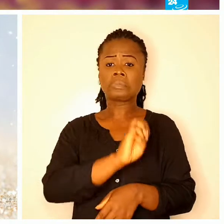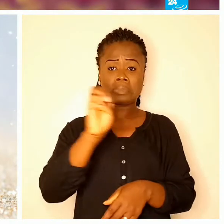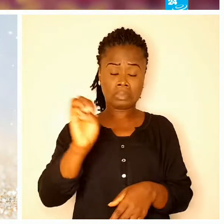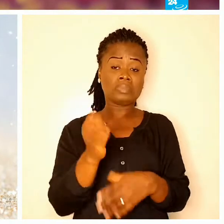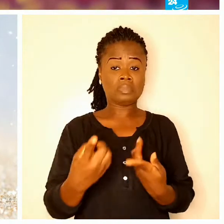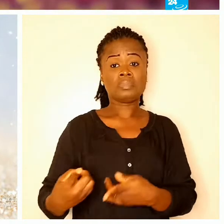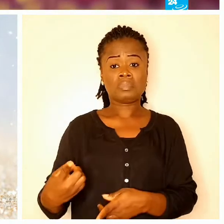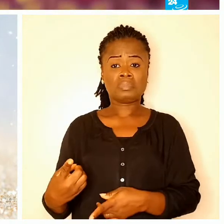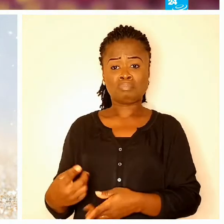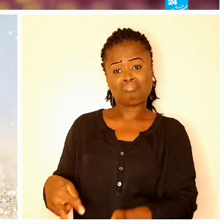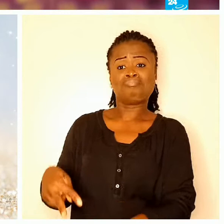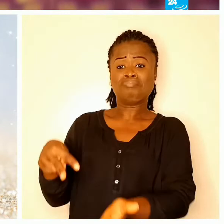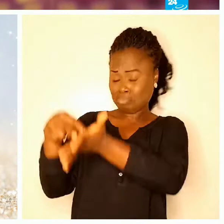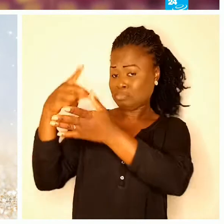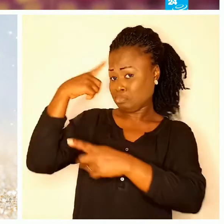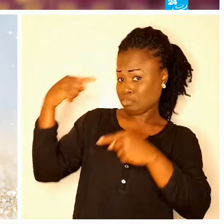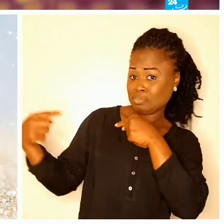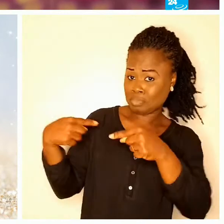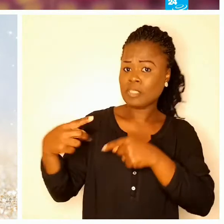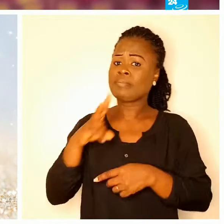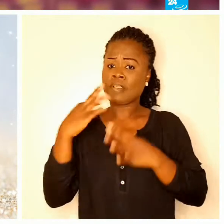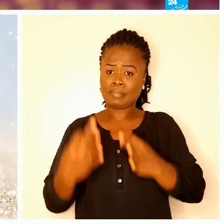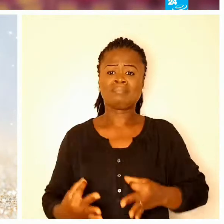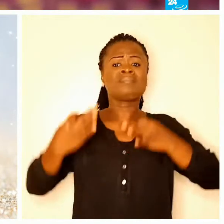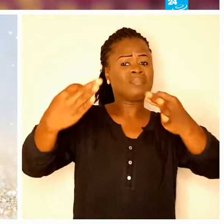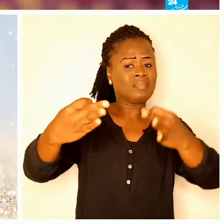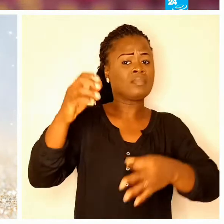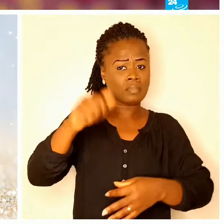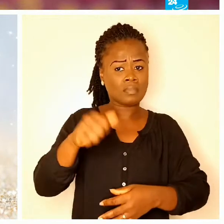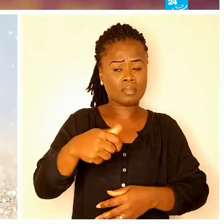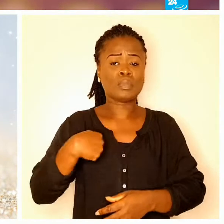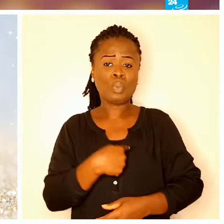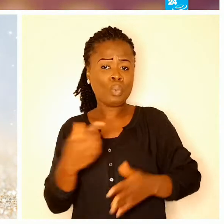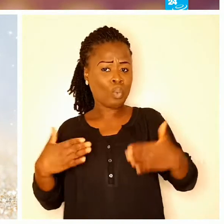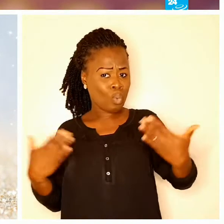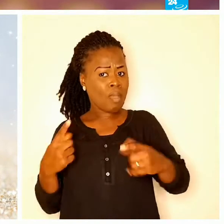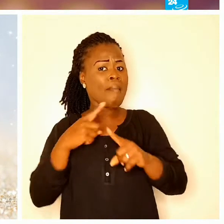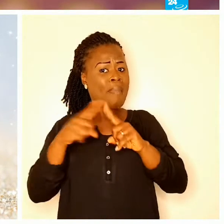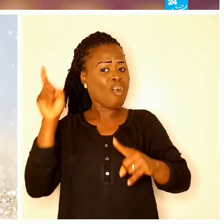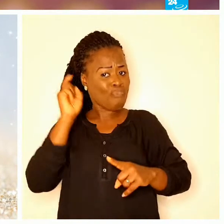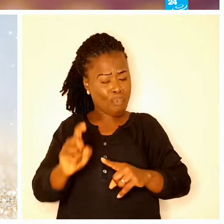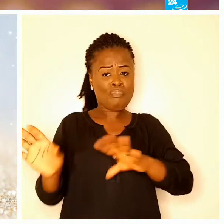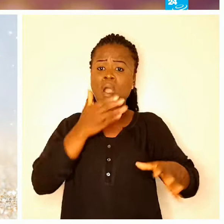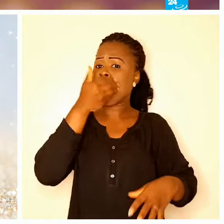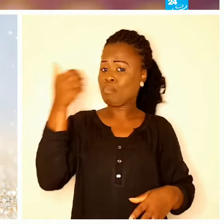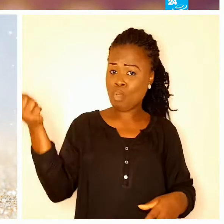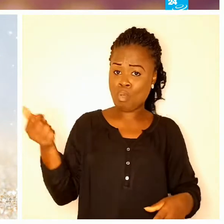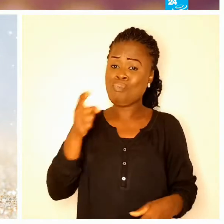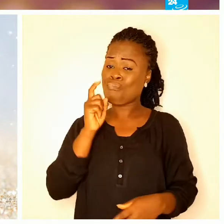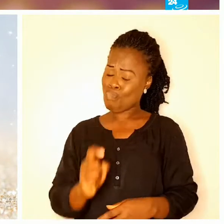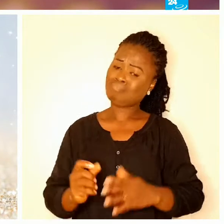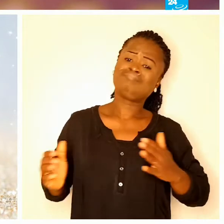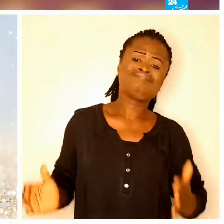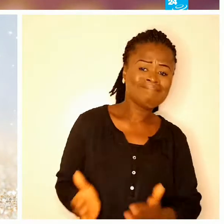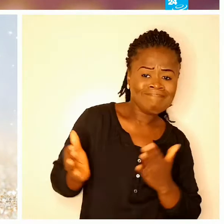du combat. Et le rééchelonnement, c'est une chose, oui, on s'en réjouit, mais il faut aller au-delà. Il faut être courageux,